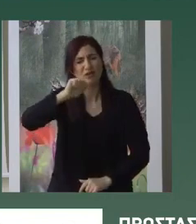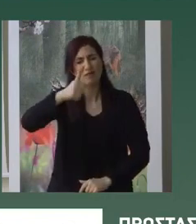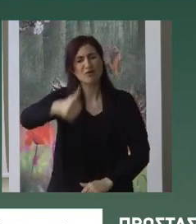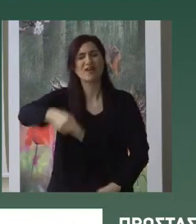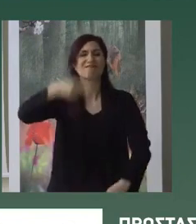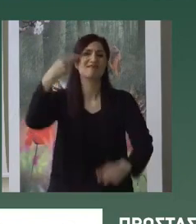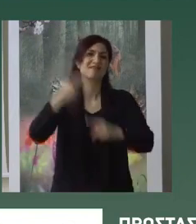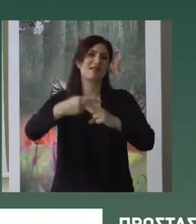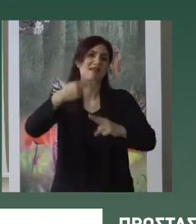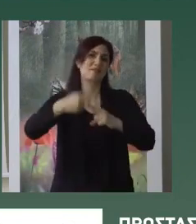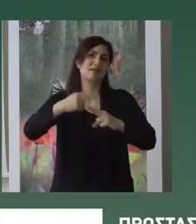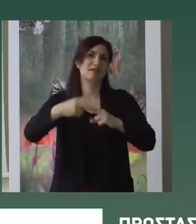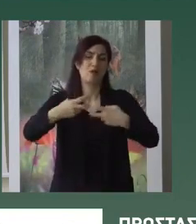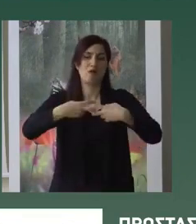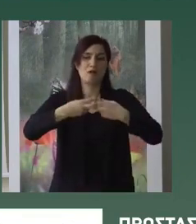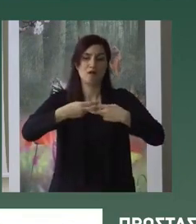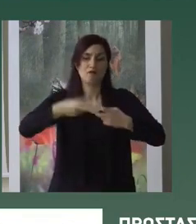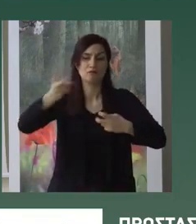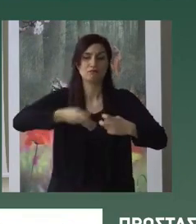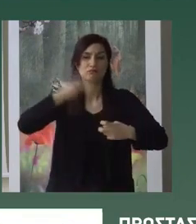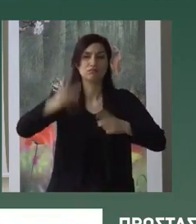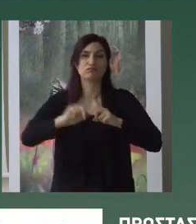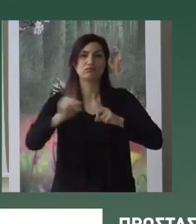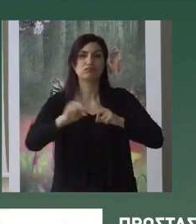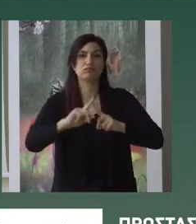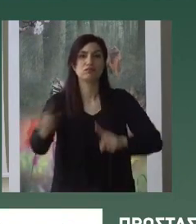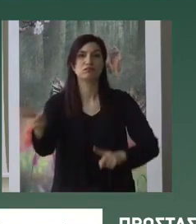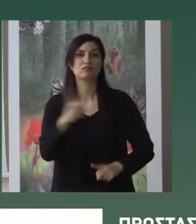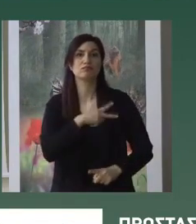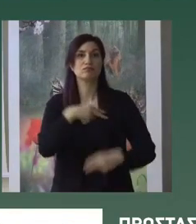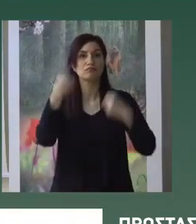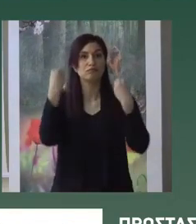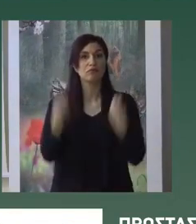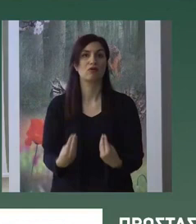πολίτης μια αντισταθμιστική λύση. Διαφορετικά είναι δωρονάδωρον.